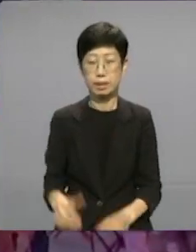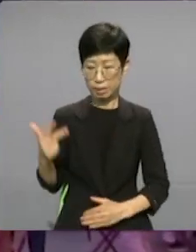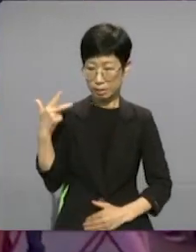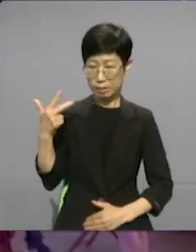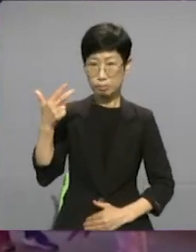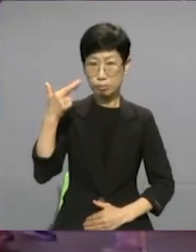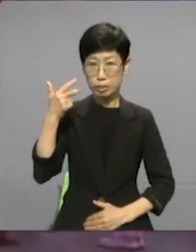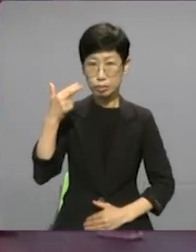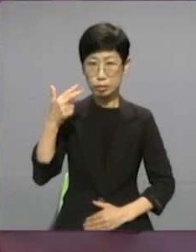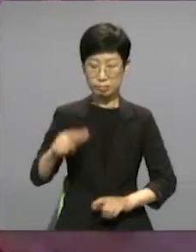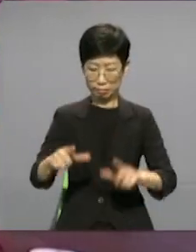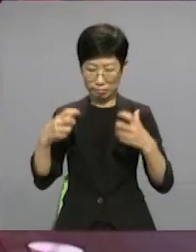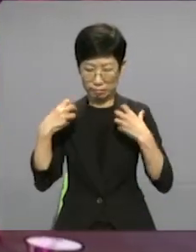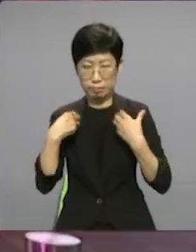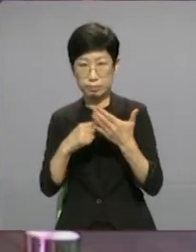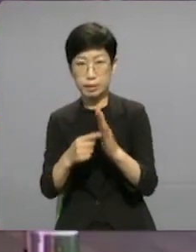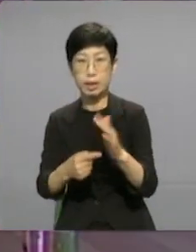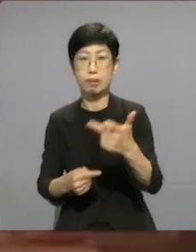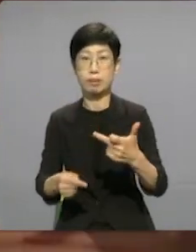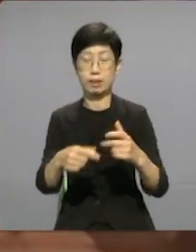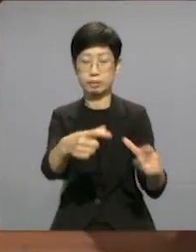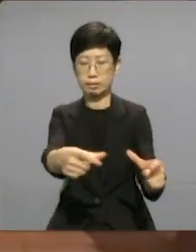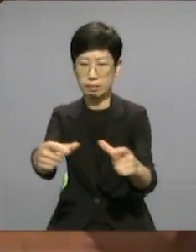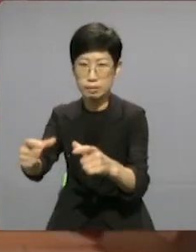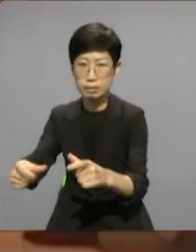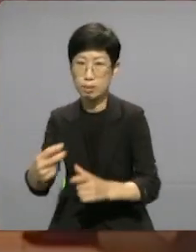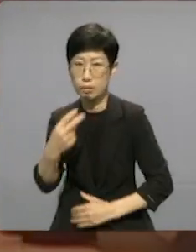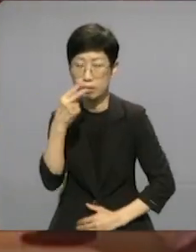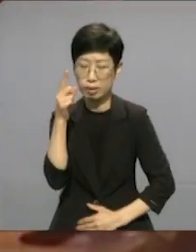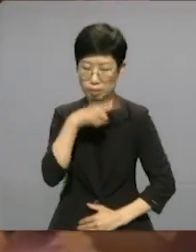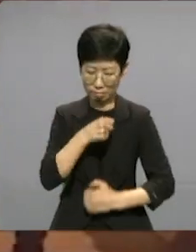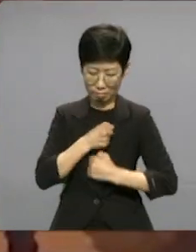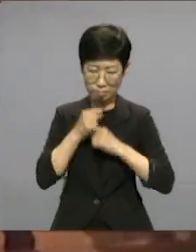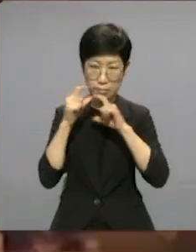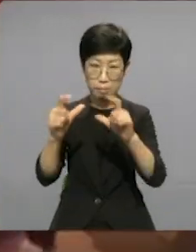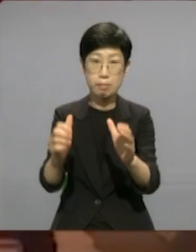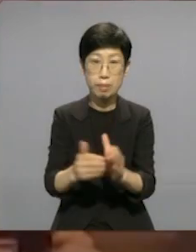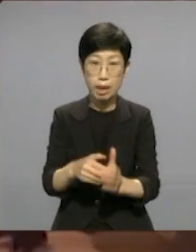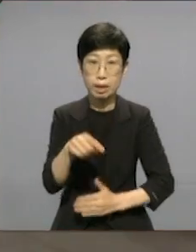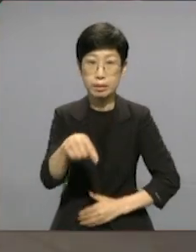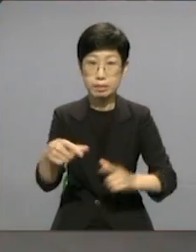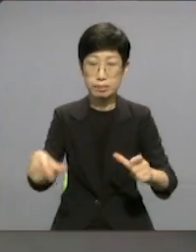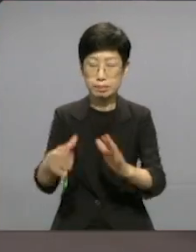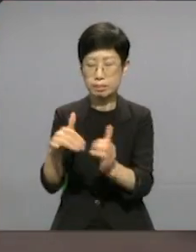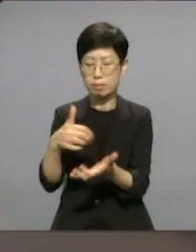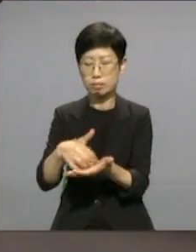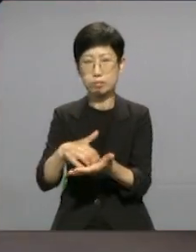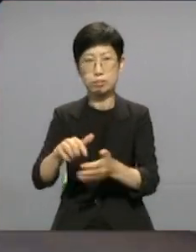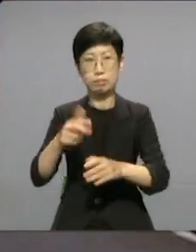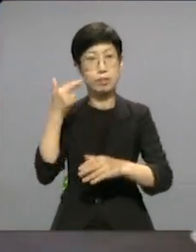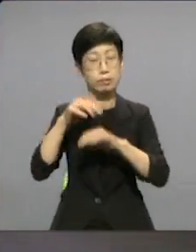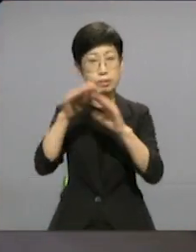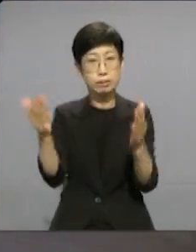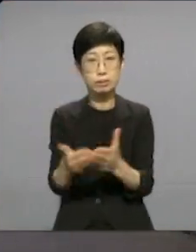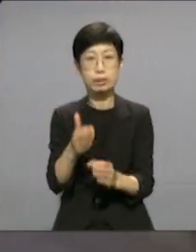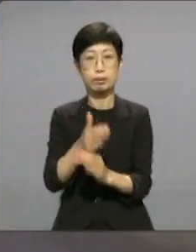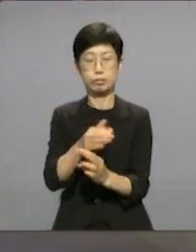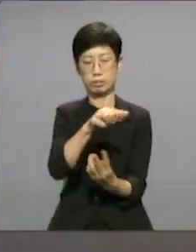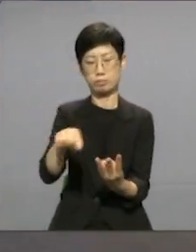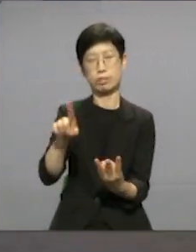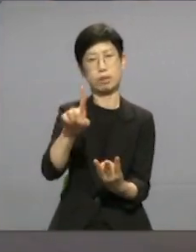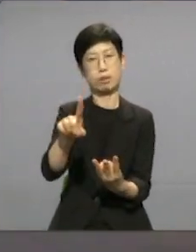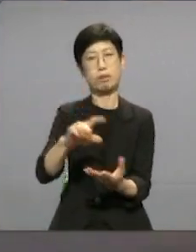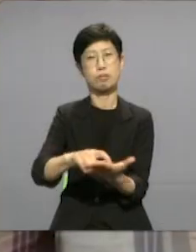미국 국립기상청은 17개 주에 대기질 경보를 발령했는데 17개 주 인구는 미국 전체 인구의 3분의 1에